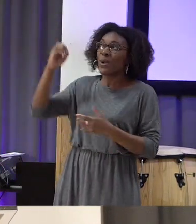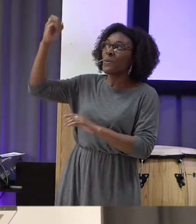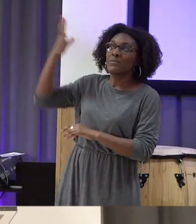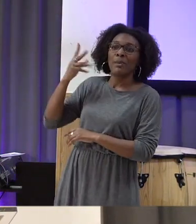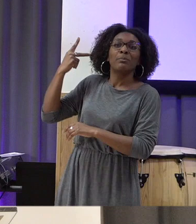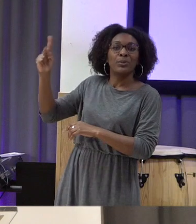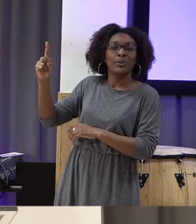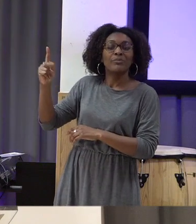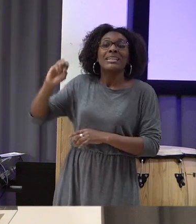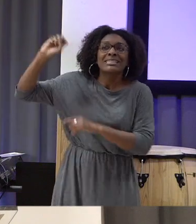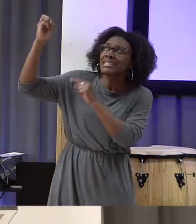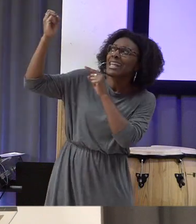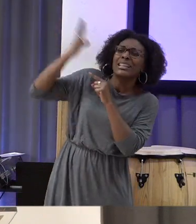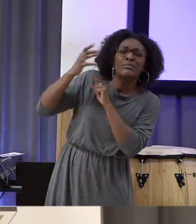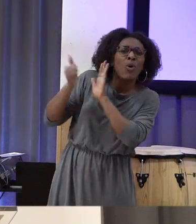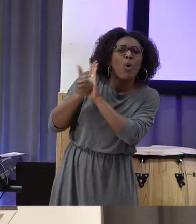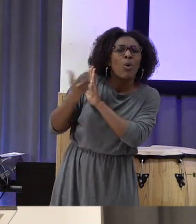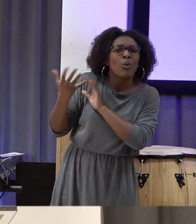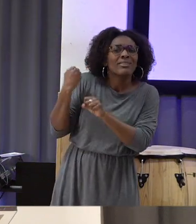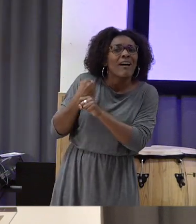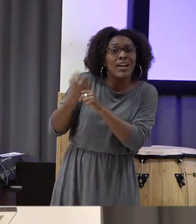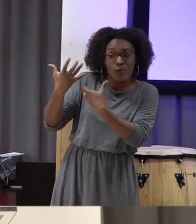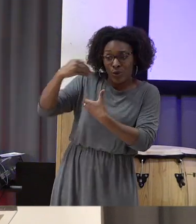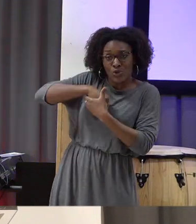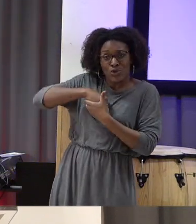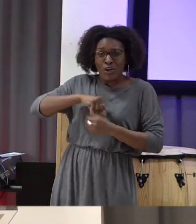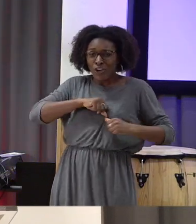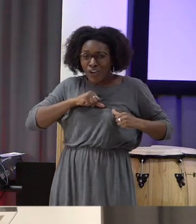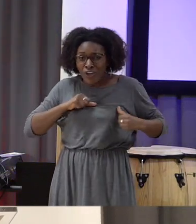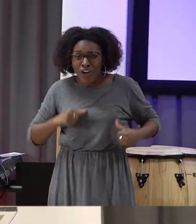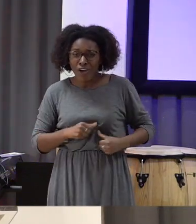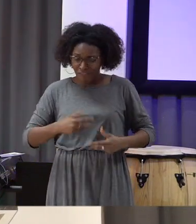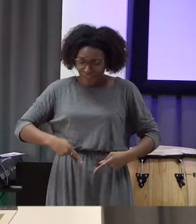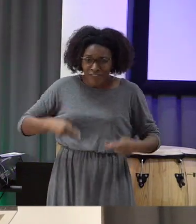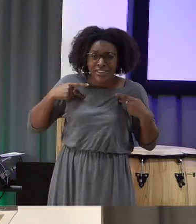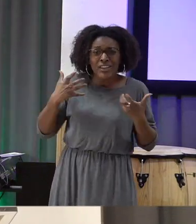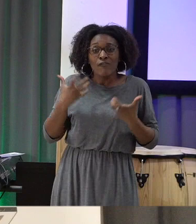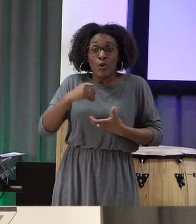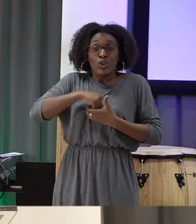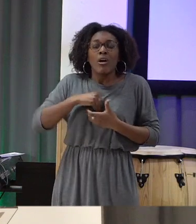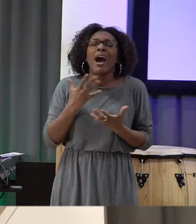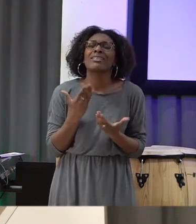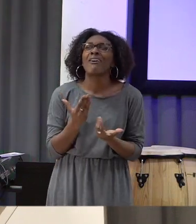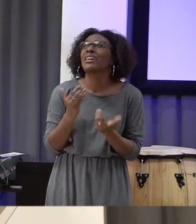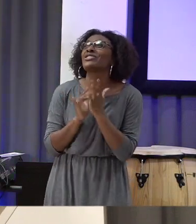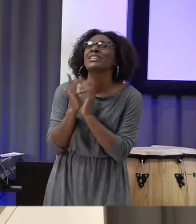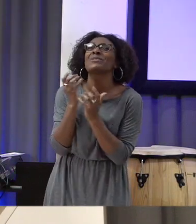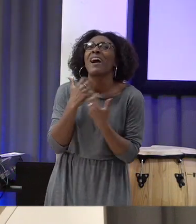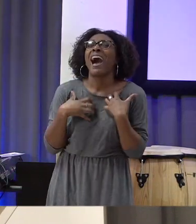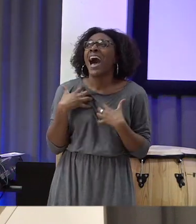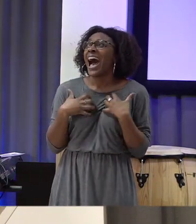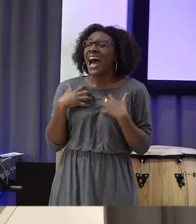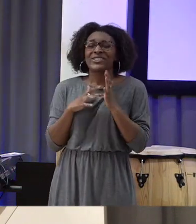Saint-Esprit veut produire en nous, dans nos cœurs, dans nos vies, l'attente réelle de celui qui